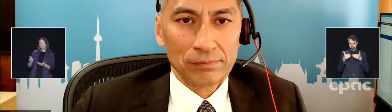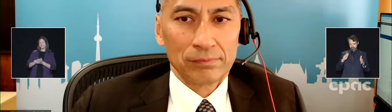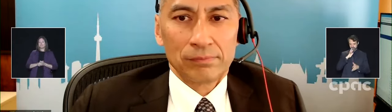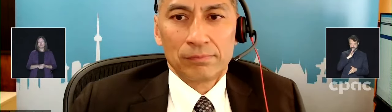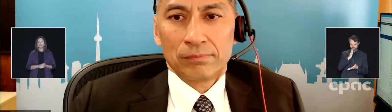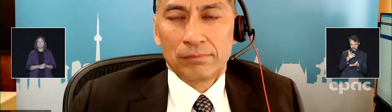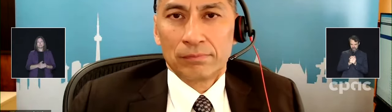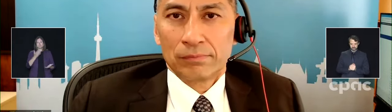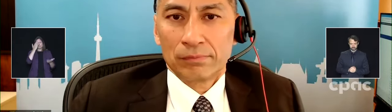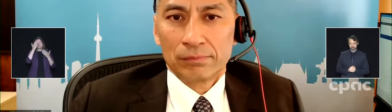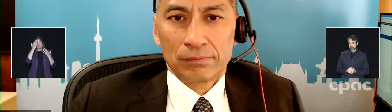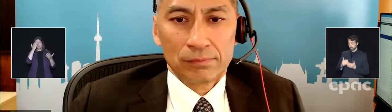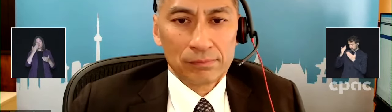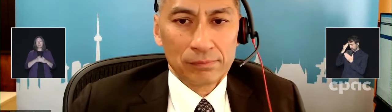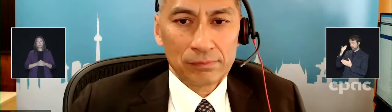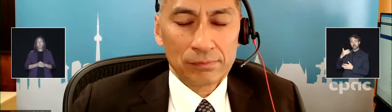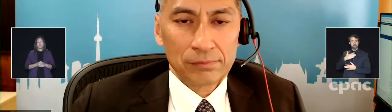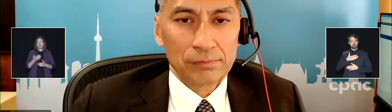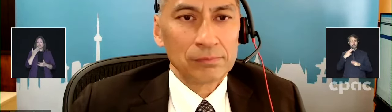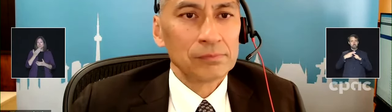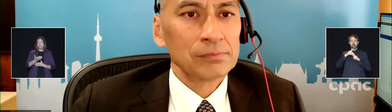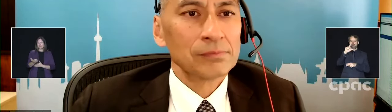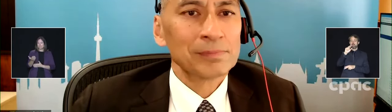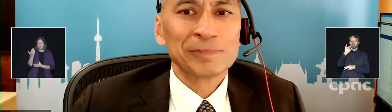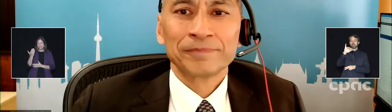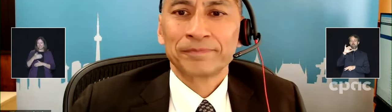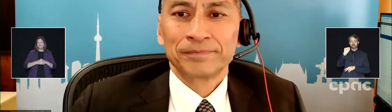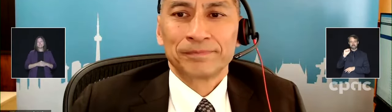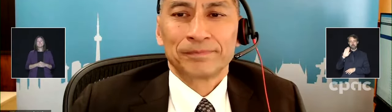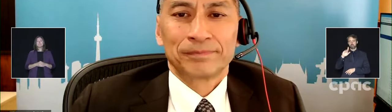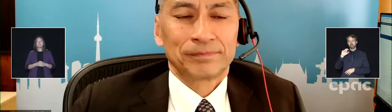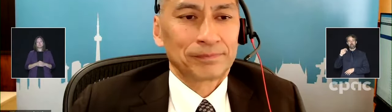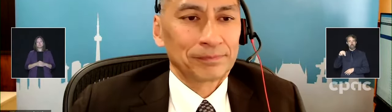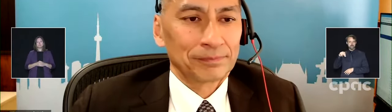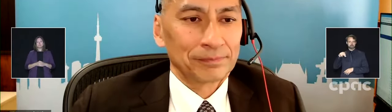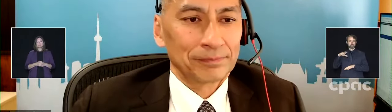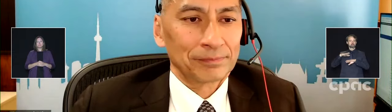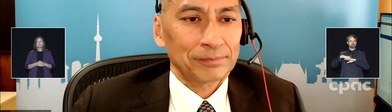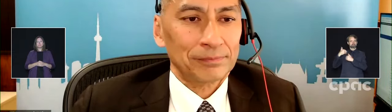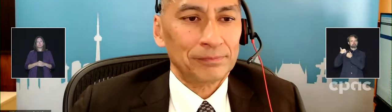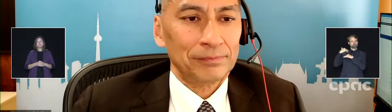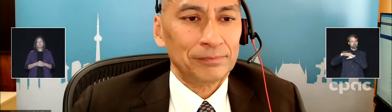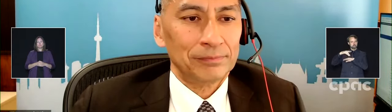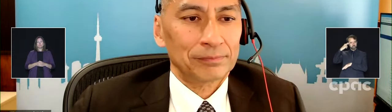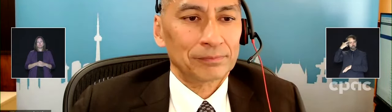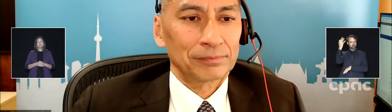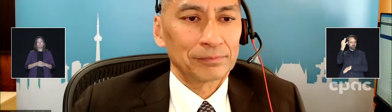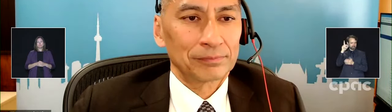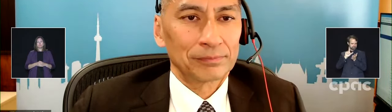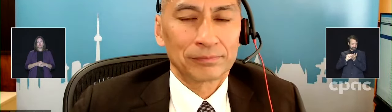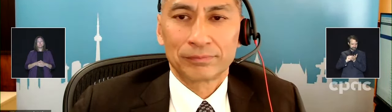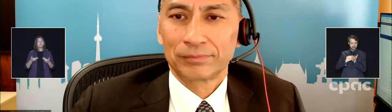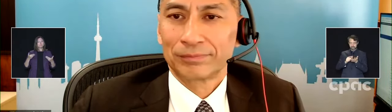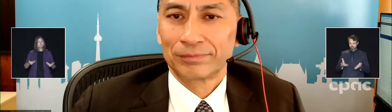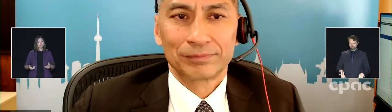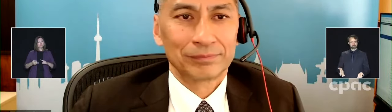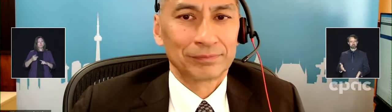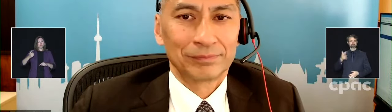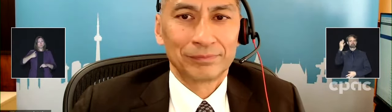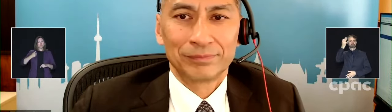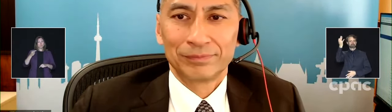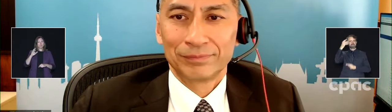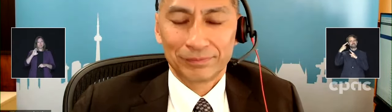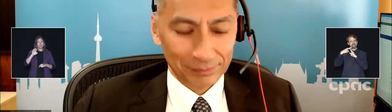Bonjour, Louis Blouin de la tribune de la presse parlementaire. Bienvenue à cette conférence, ce briefing technique